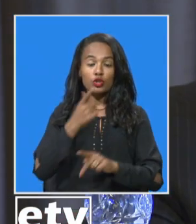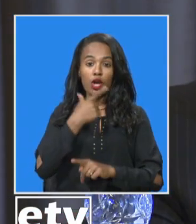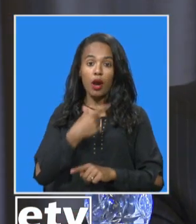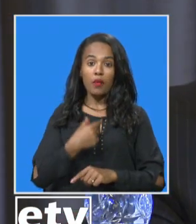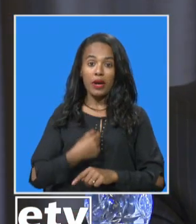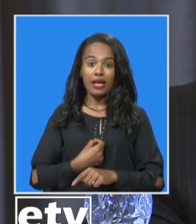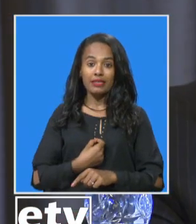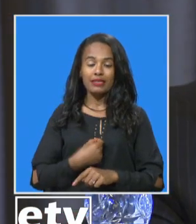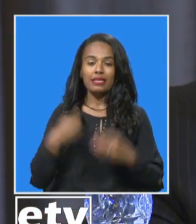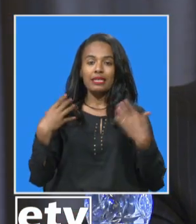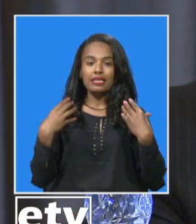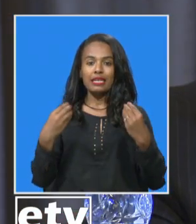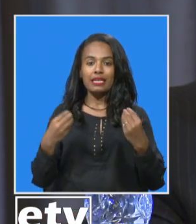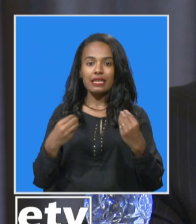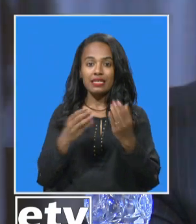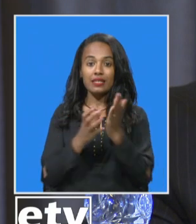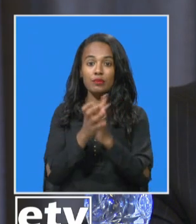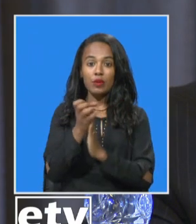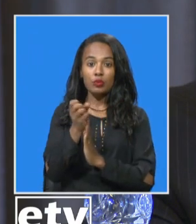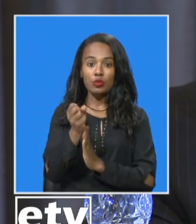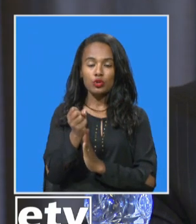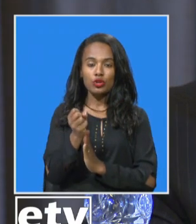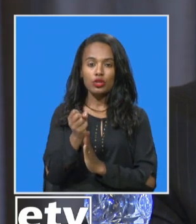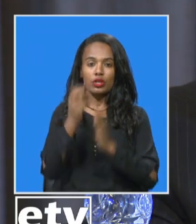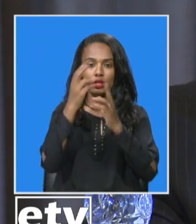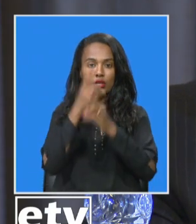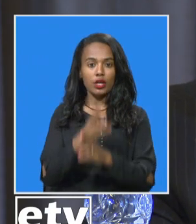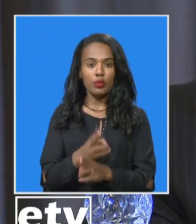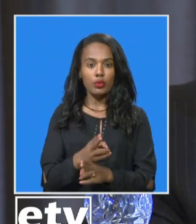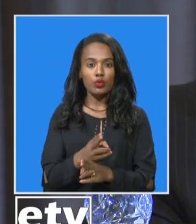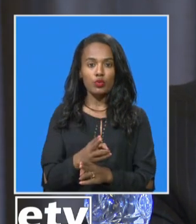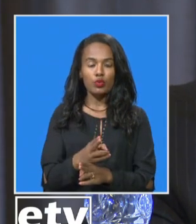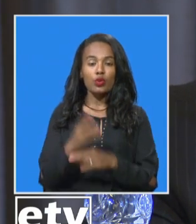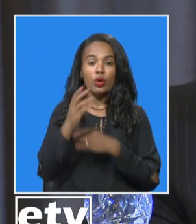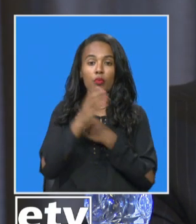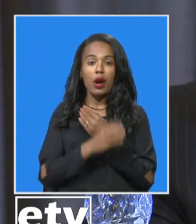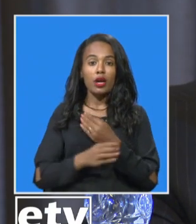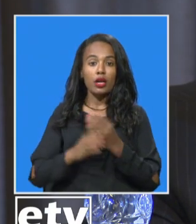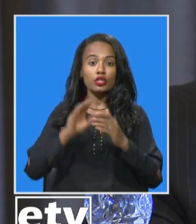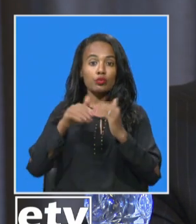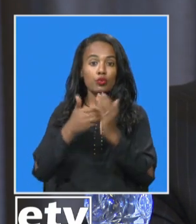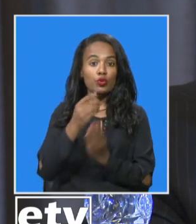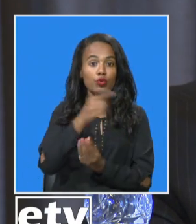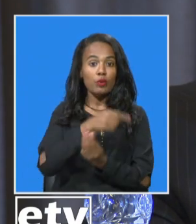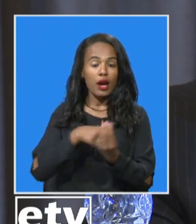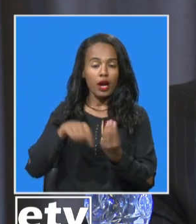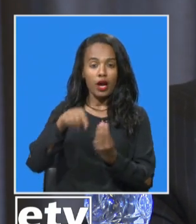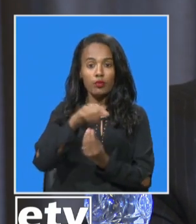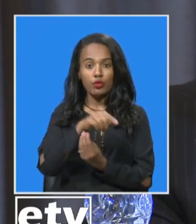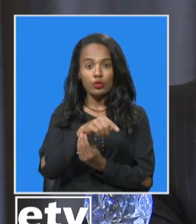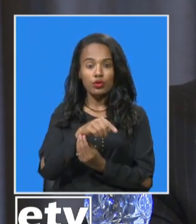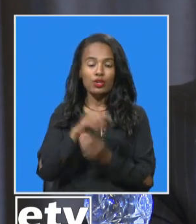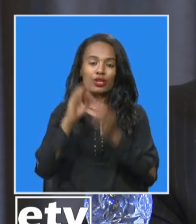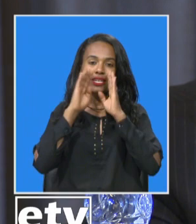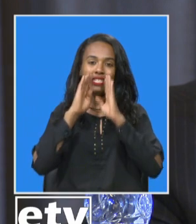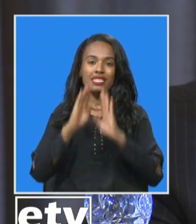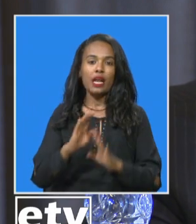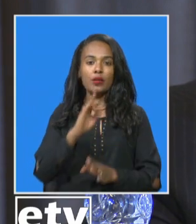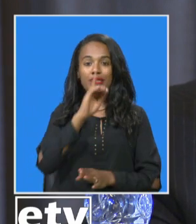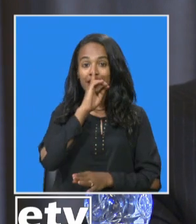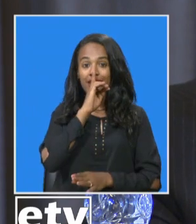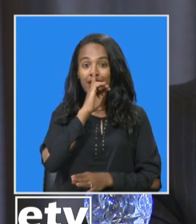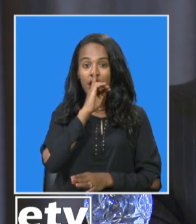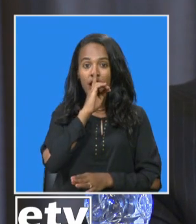አባላት ደህንነትና መብቶች እንዲከበሩ። በሀገራችን በሁሉም አካባቢዎች ሰላምና